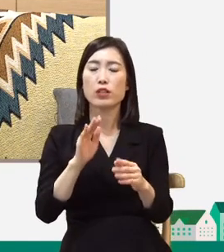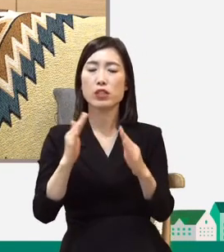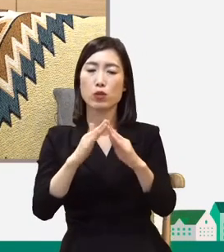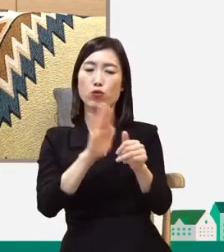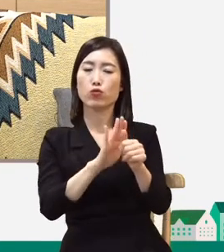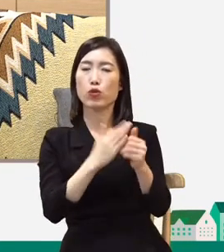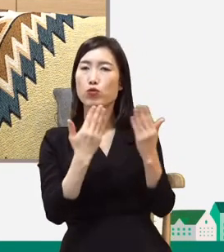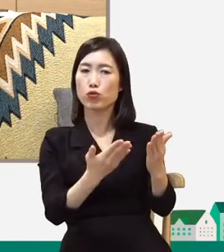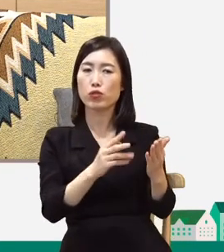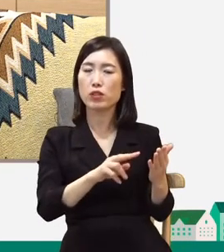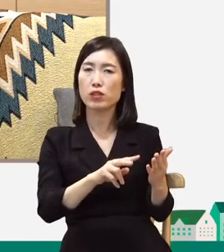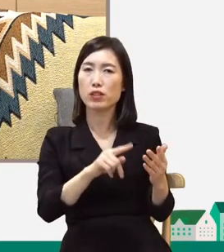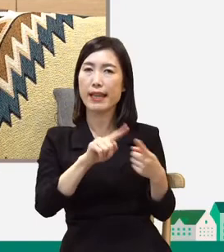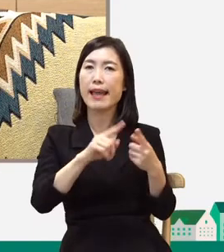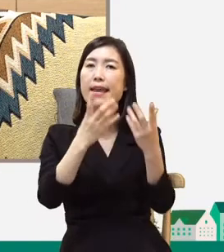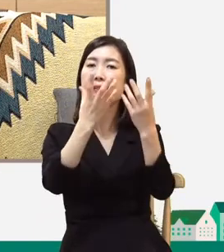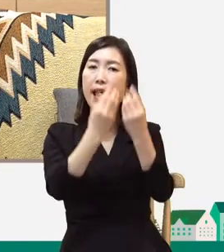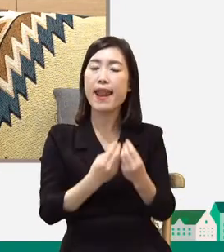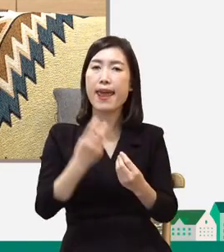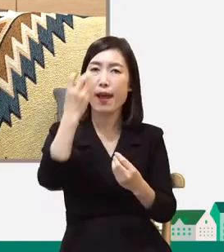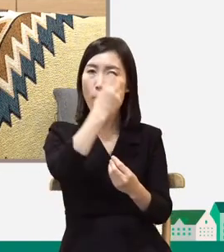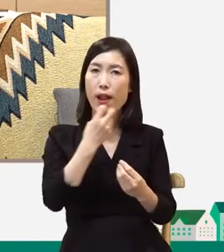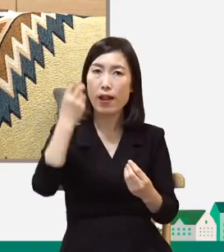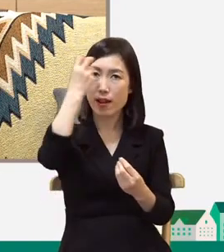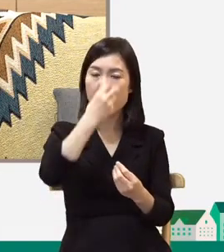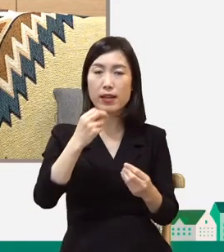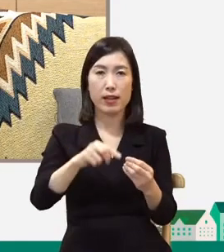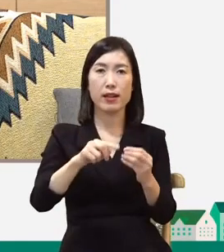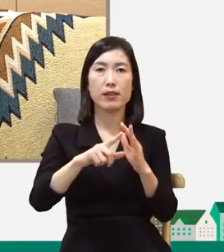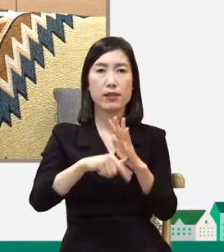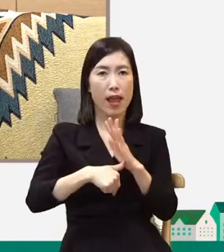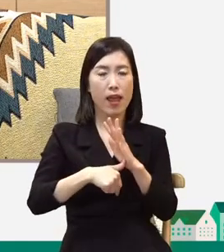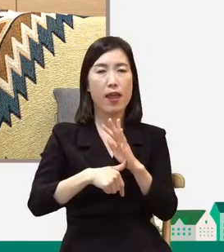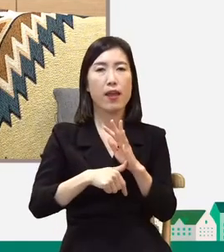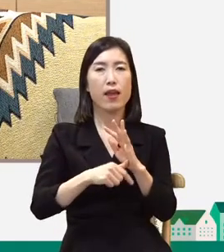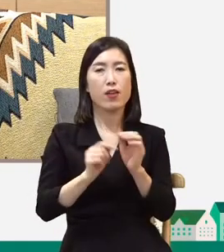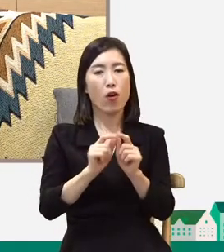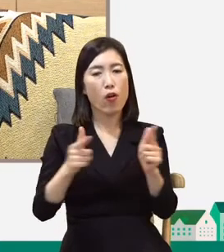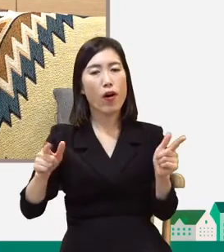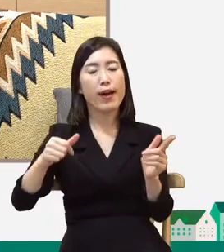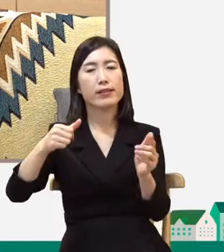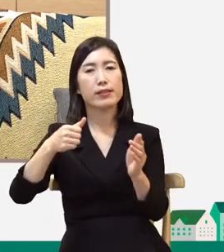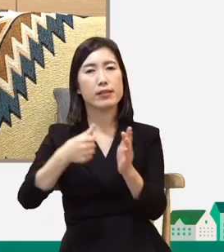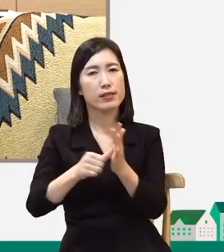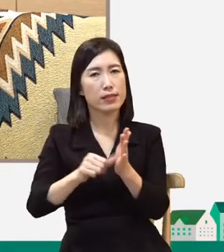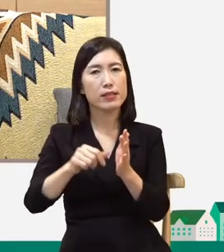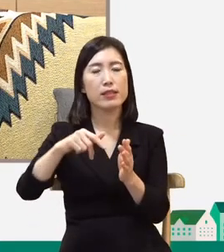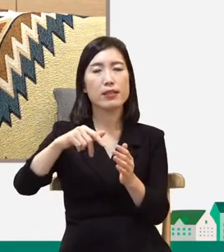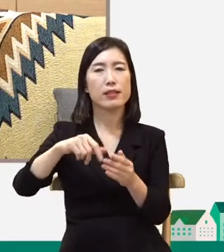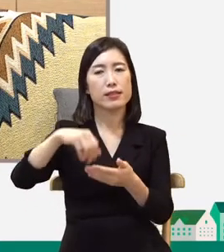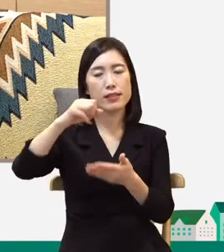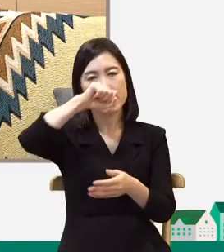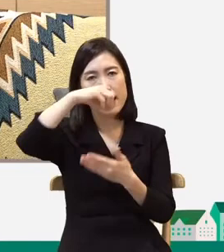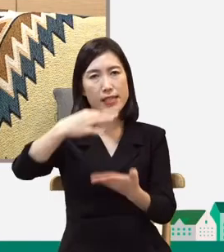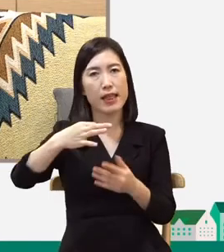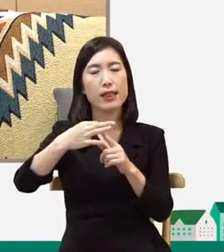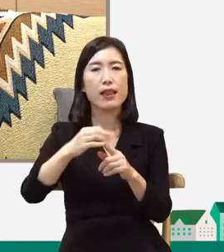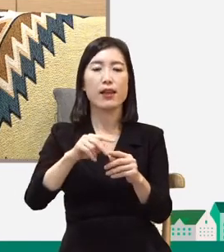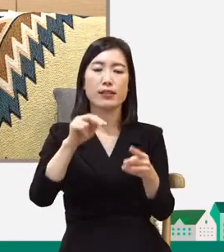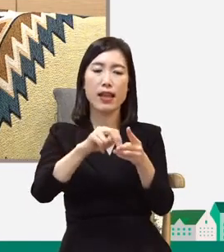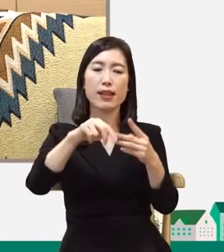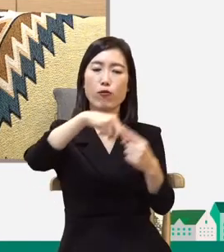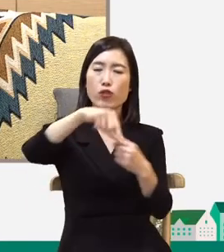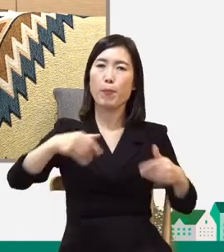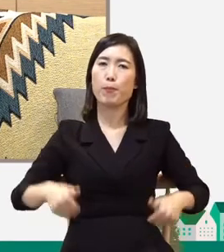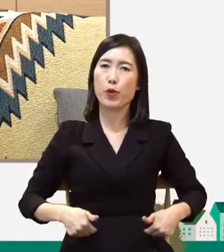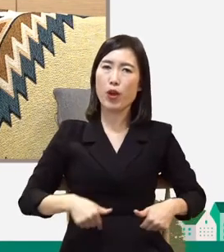사업으로 전환하고 사례관리 등 할 때 이때 그 여러 가지 재원이나 또 이거 센터에 필요한 지원들,